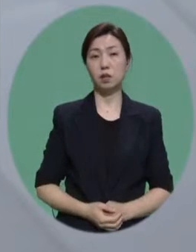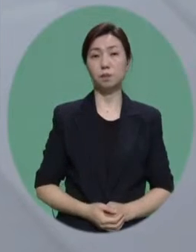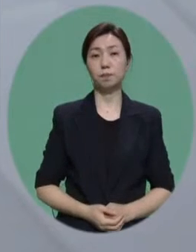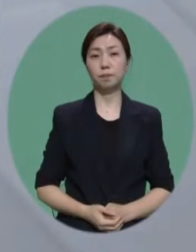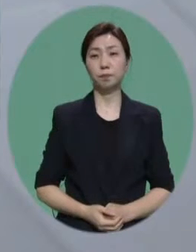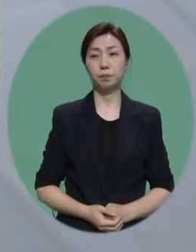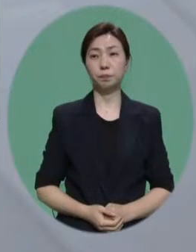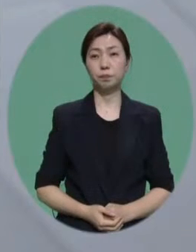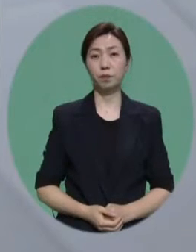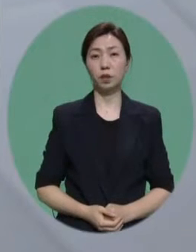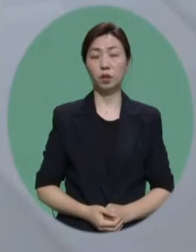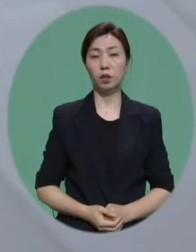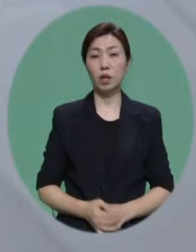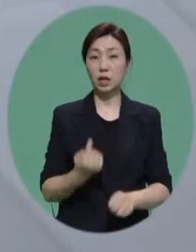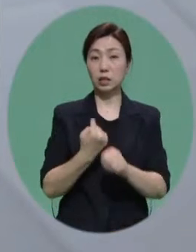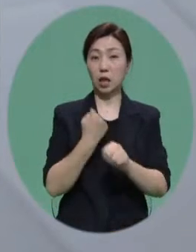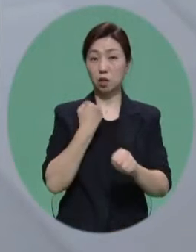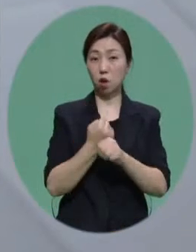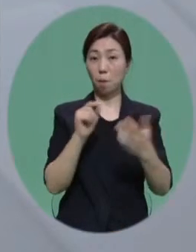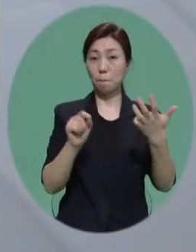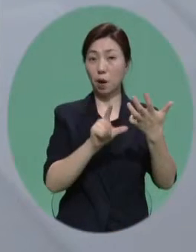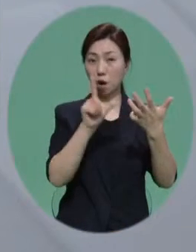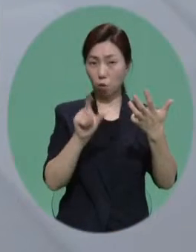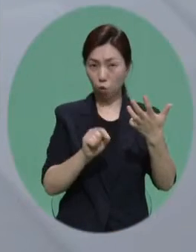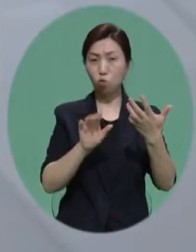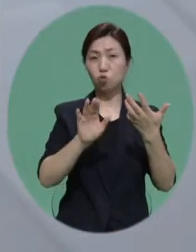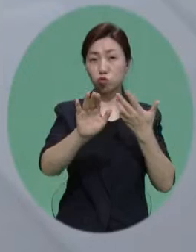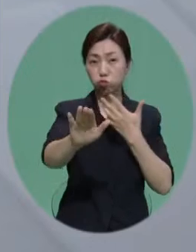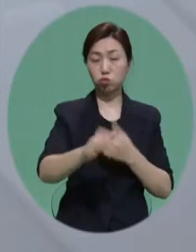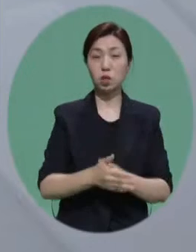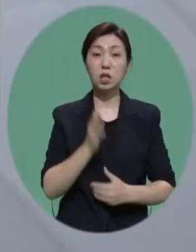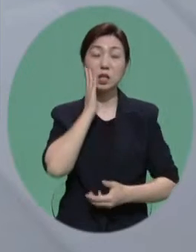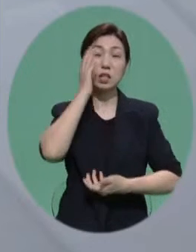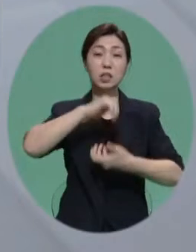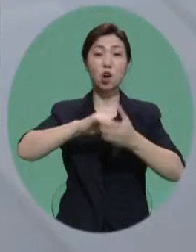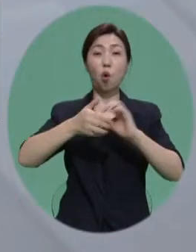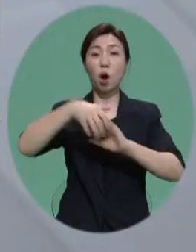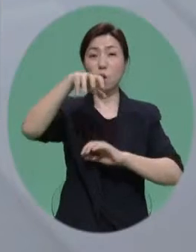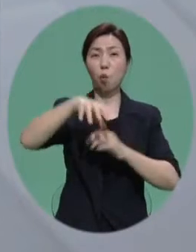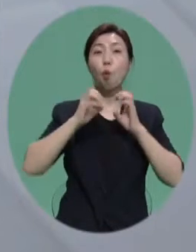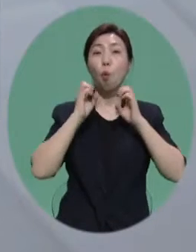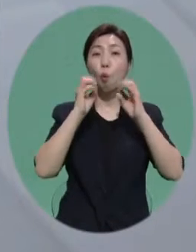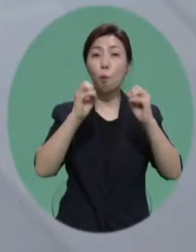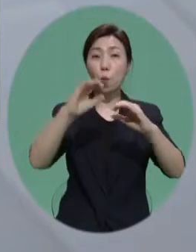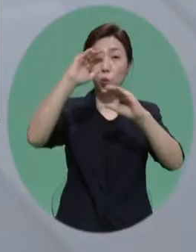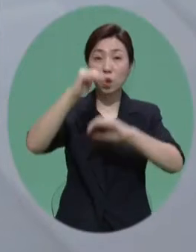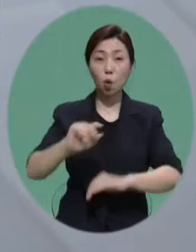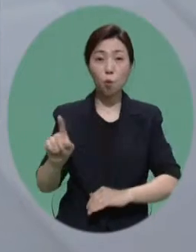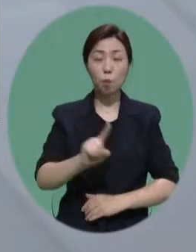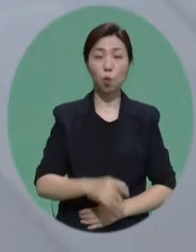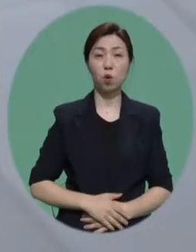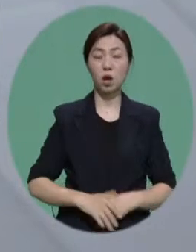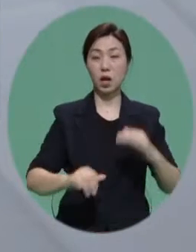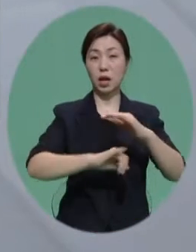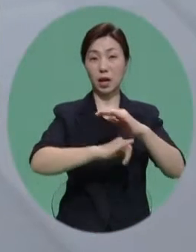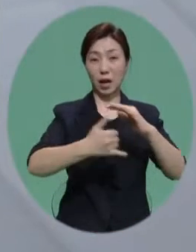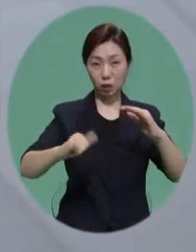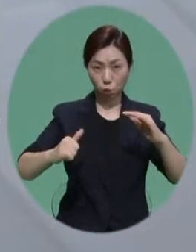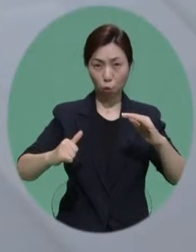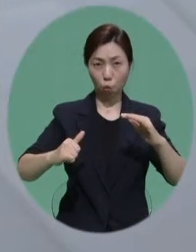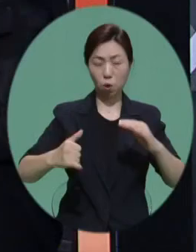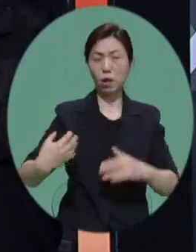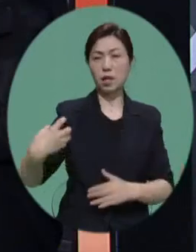부분입니다 작년 8월부터 정화 대 가 뭐라고 홍보를 했었나 면 부양의무제 비준 완전